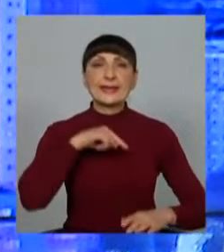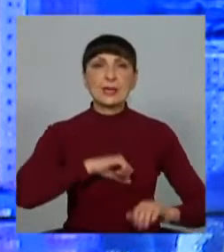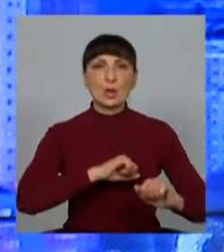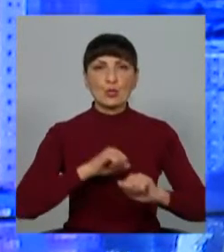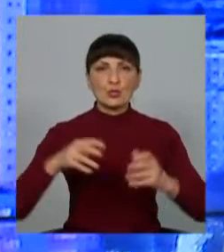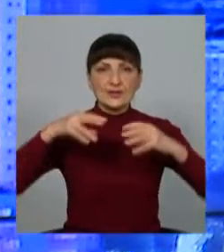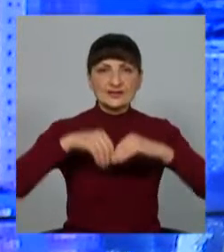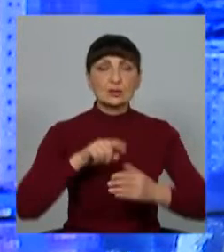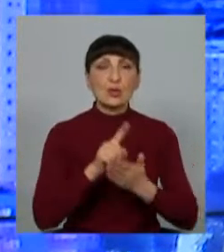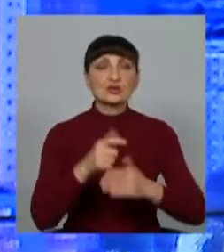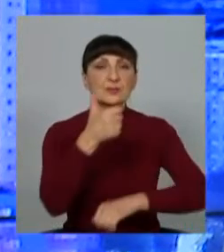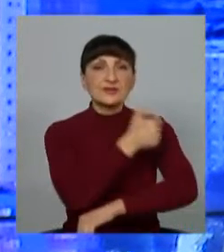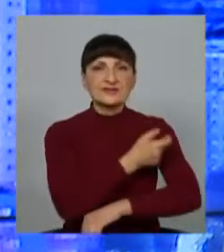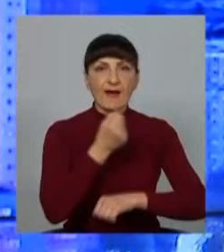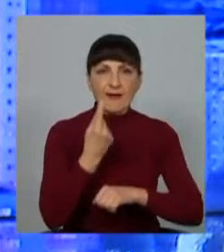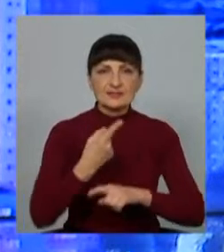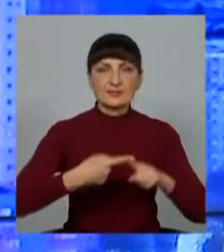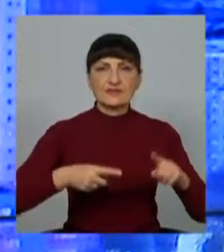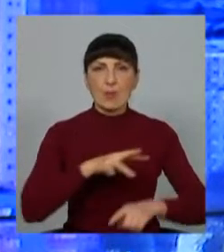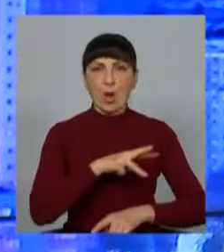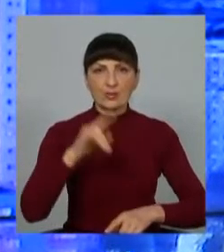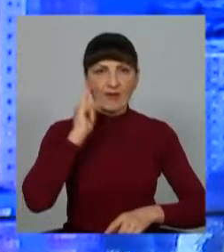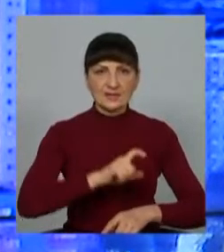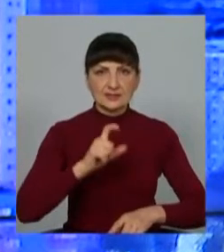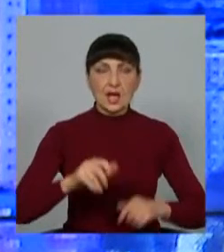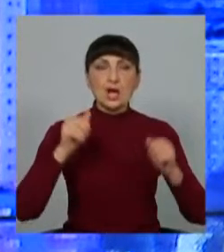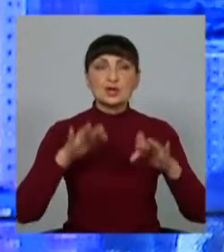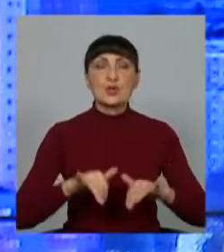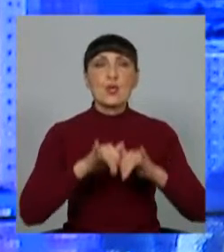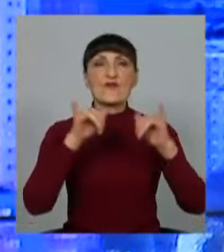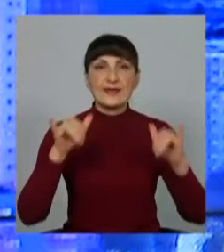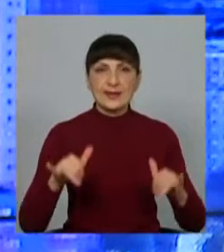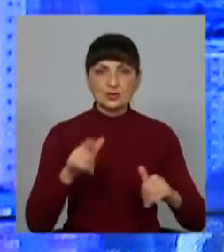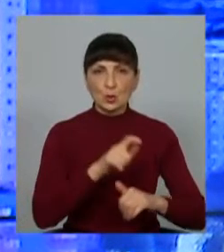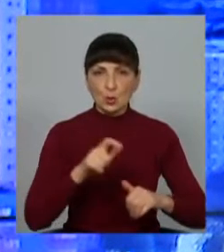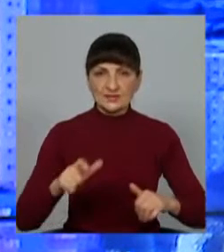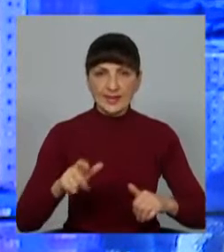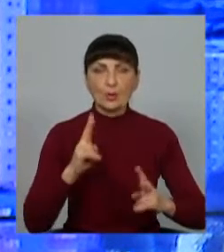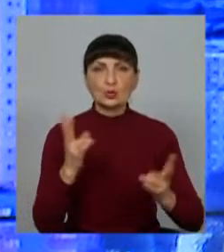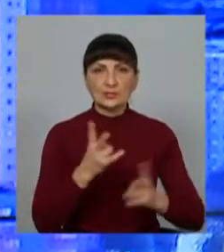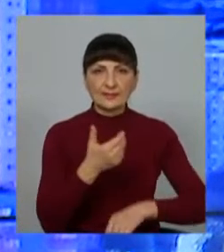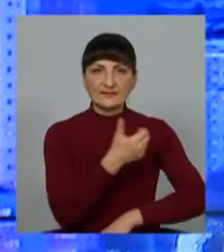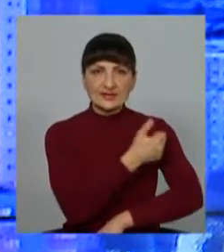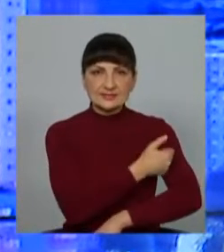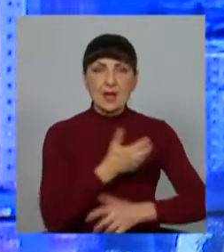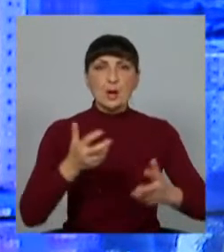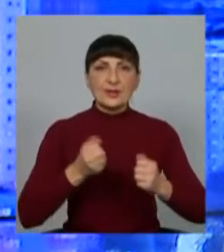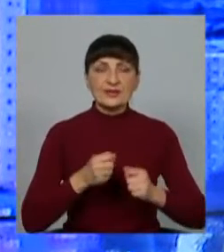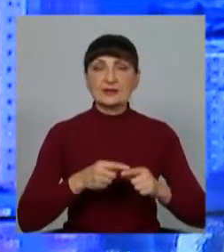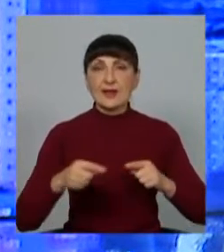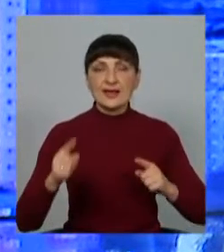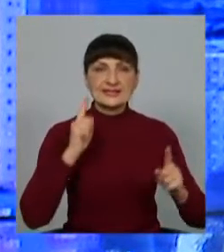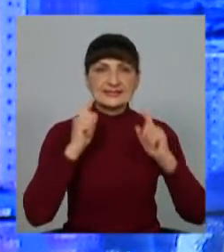иммунитета должны привиться 11,5 миллионов казахстанцев. Решение увеличить контингент, подлежащий вакцинации, приняли на